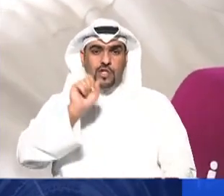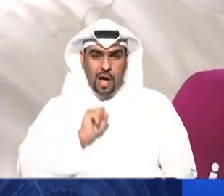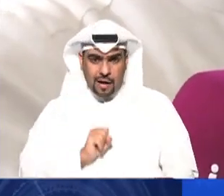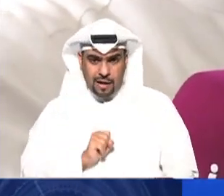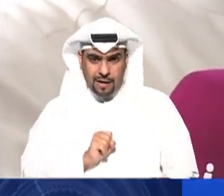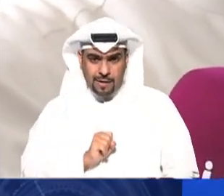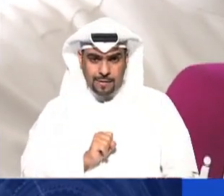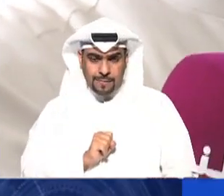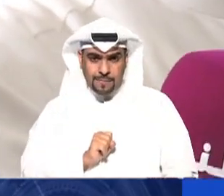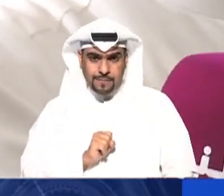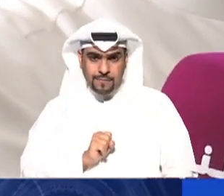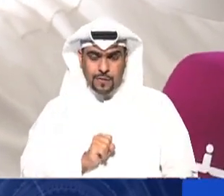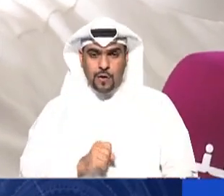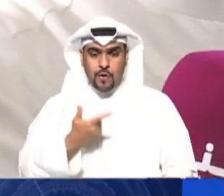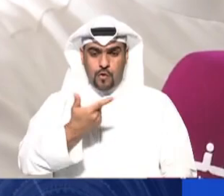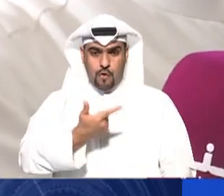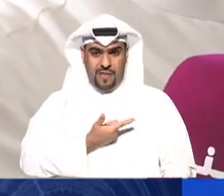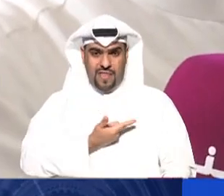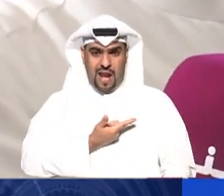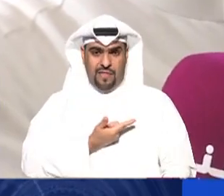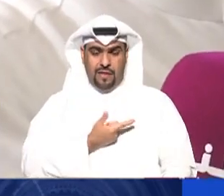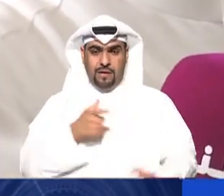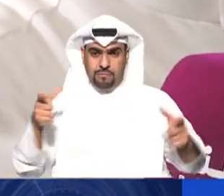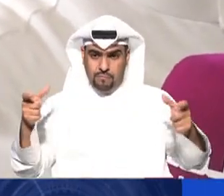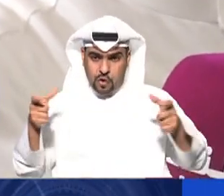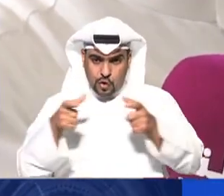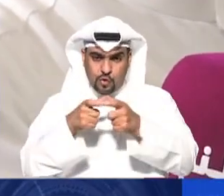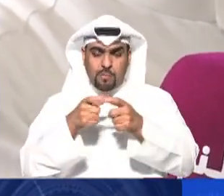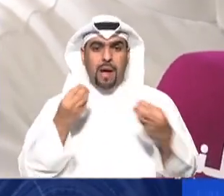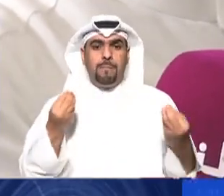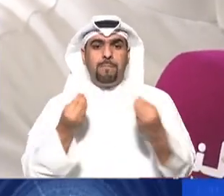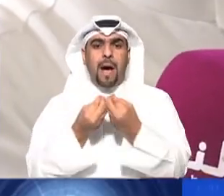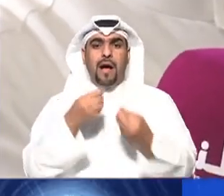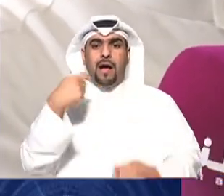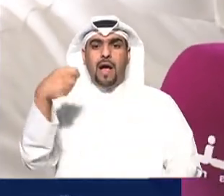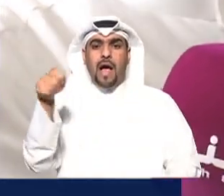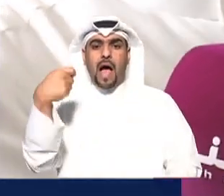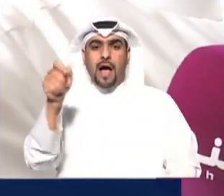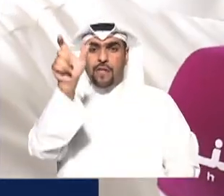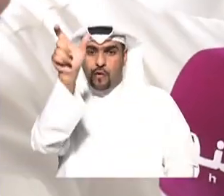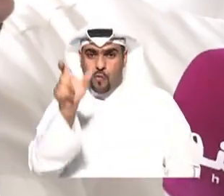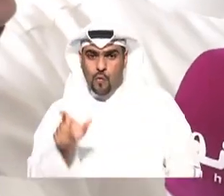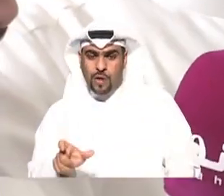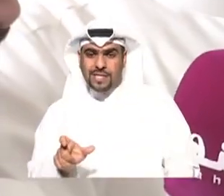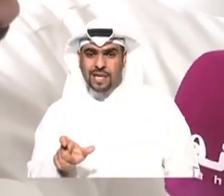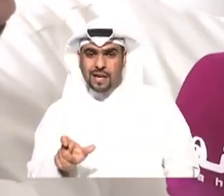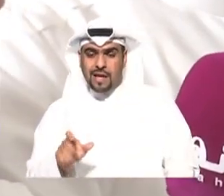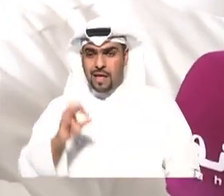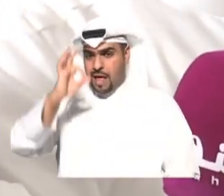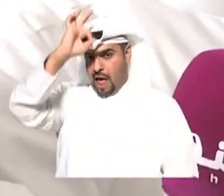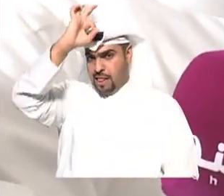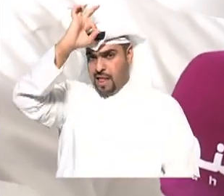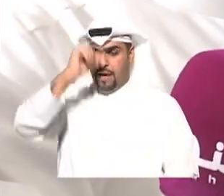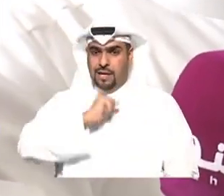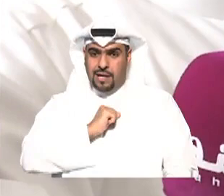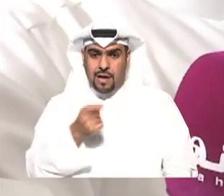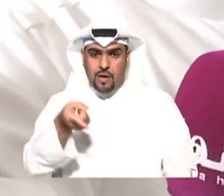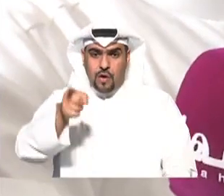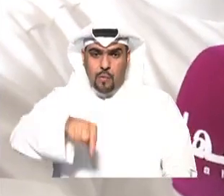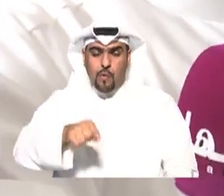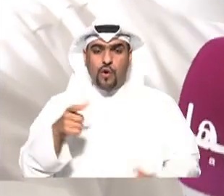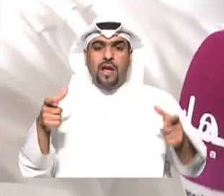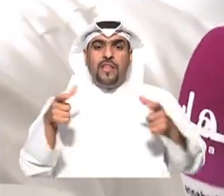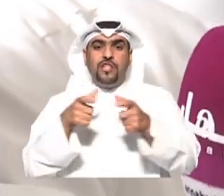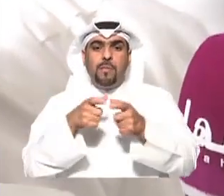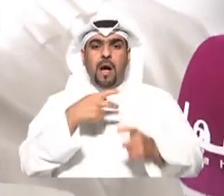بحضور وزير الداخلية. طبعا بكرة اجتماع مجلس الوزراء فلن يتمكن أحد من الوزراء من الحضور، لكن بعد بكرة يوم